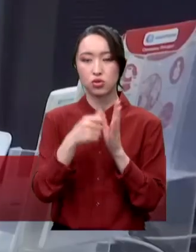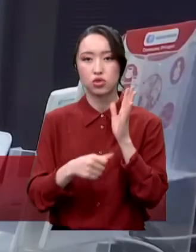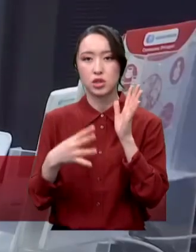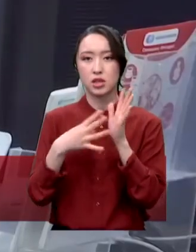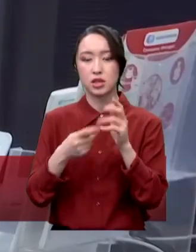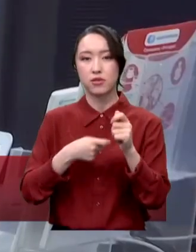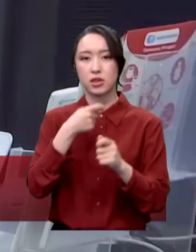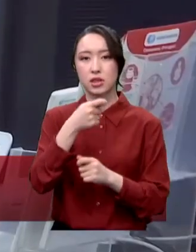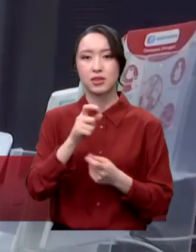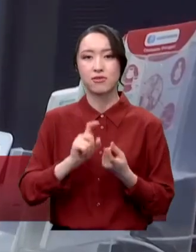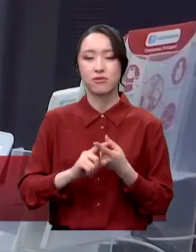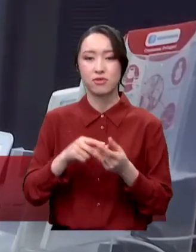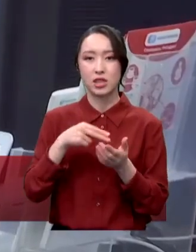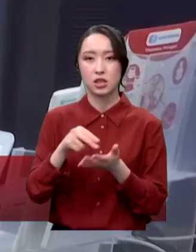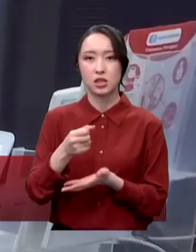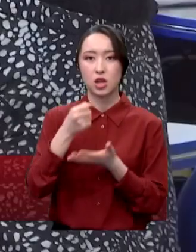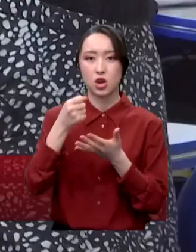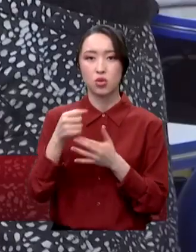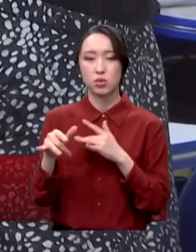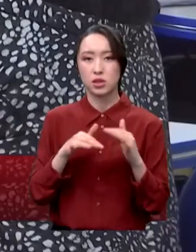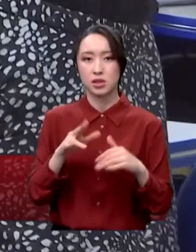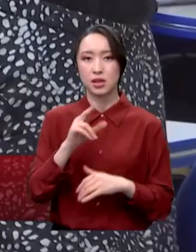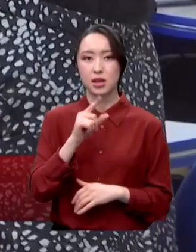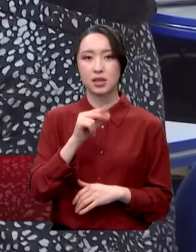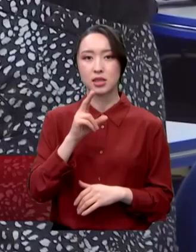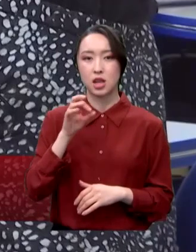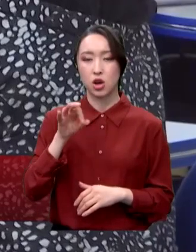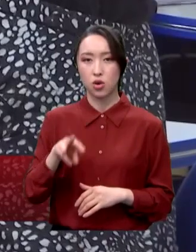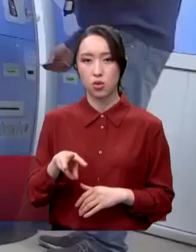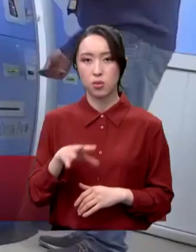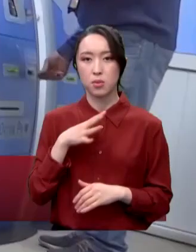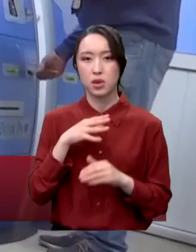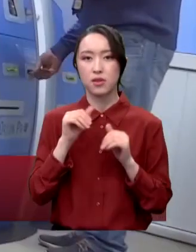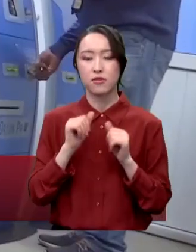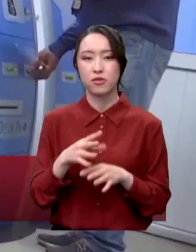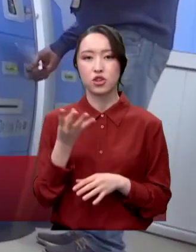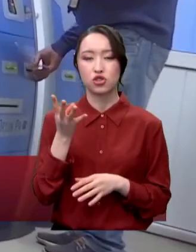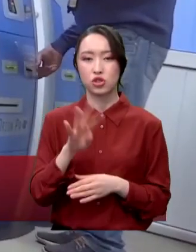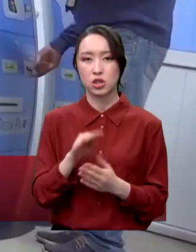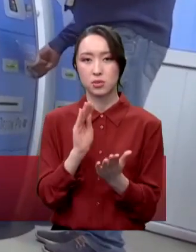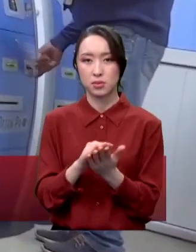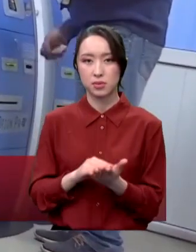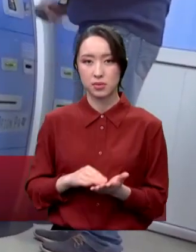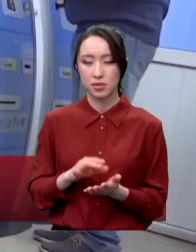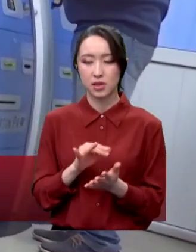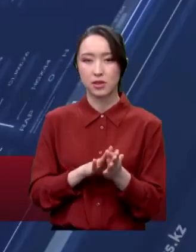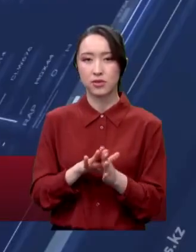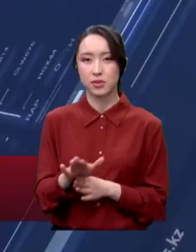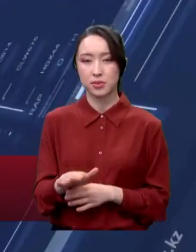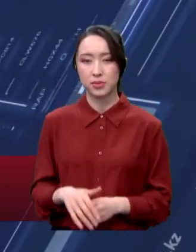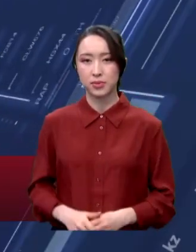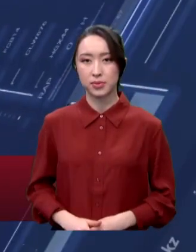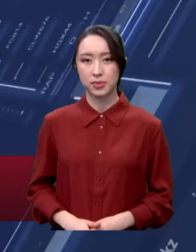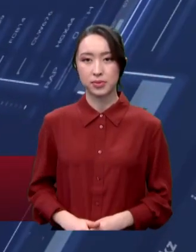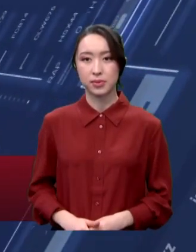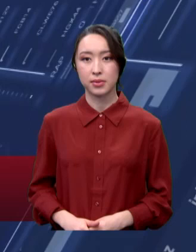касательно легитимности закупочных процессов Казахтелекома, по которым вынесли 4 предписания и приняли соответствующие меры. На